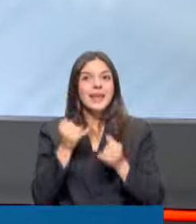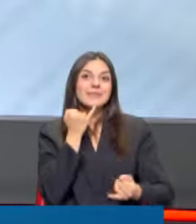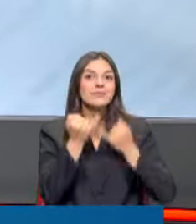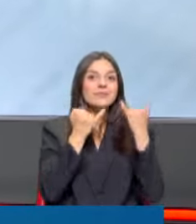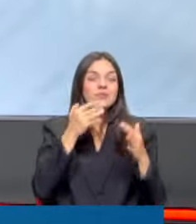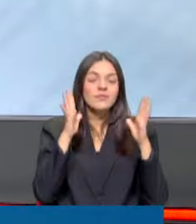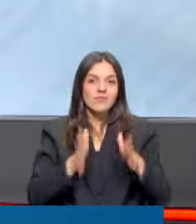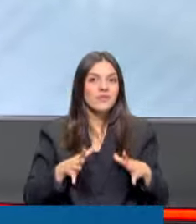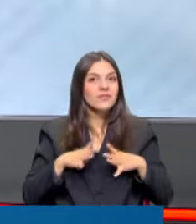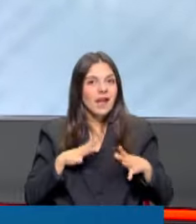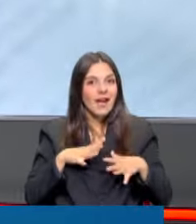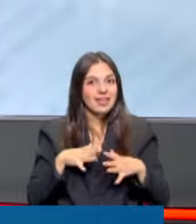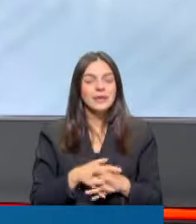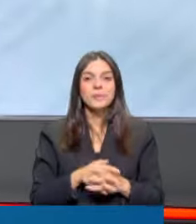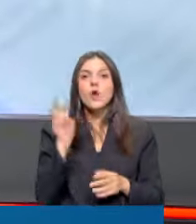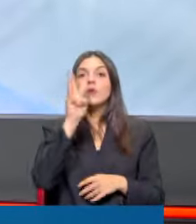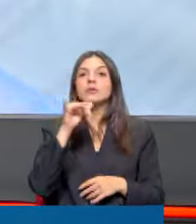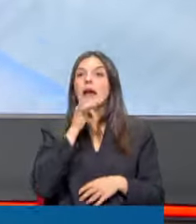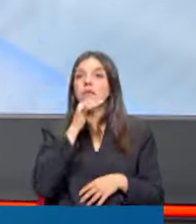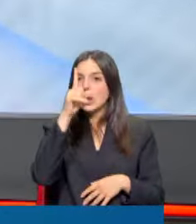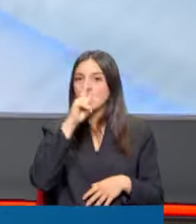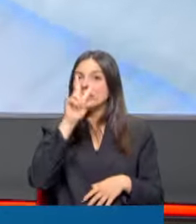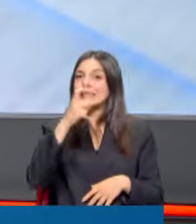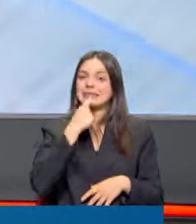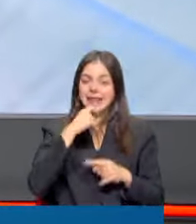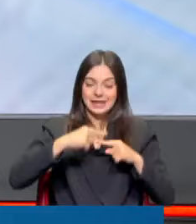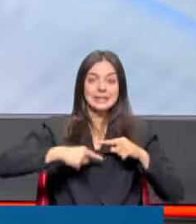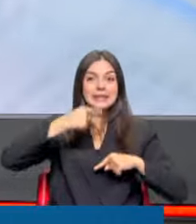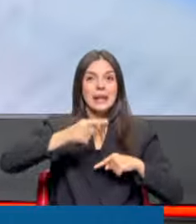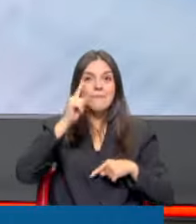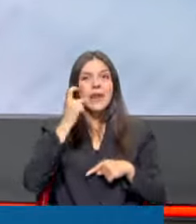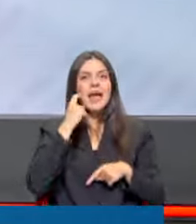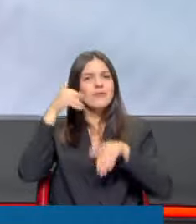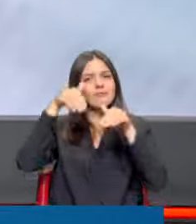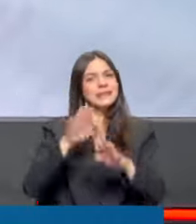gösterildi. 30 Ağustos'un 102. yıl dönümünde bir Anıtkabir'e